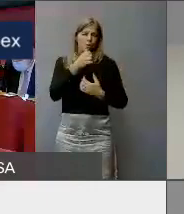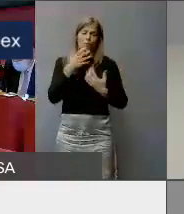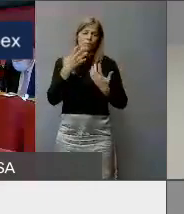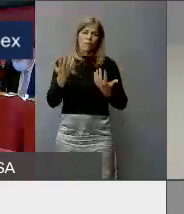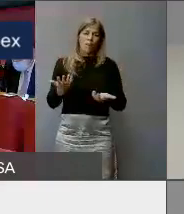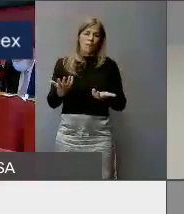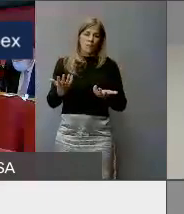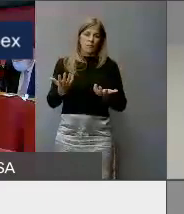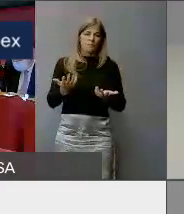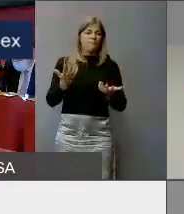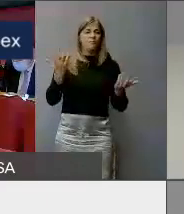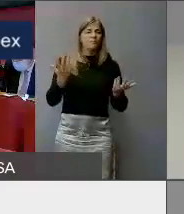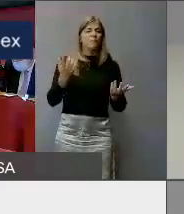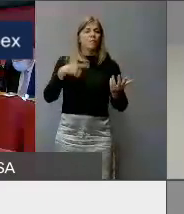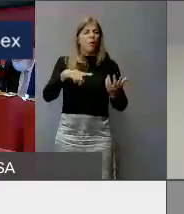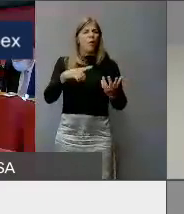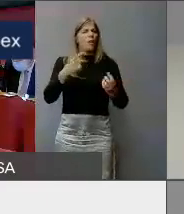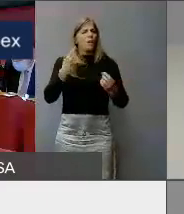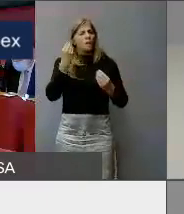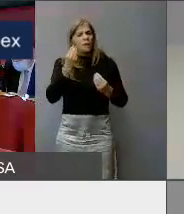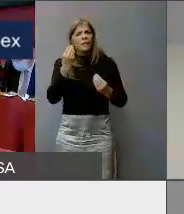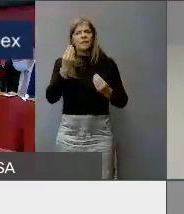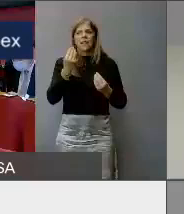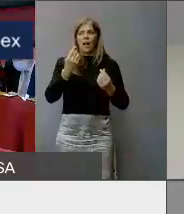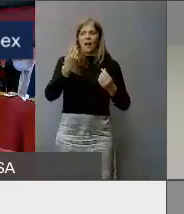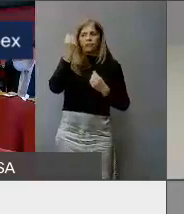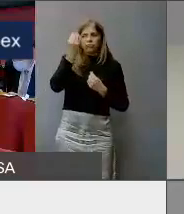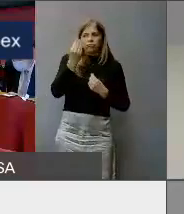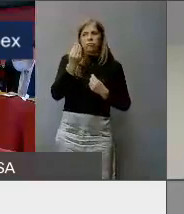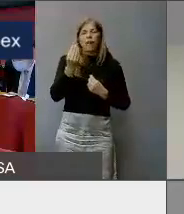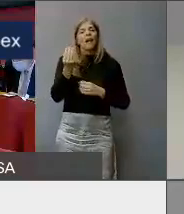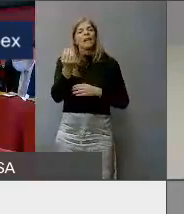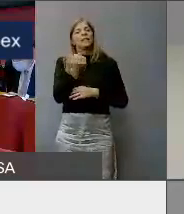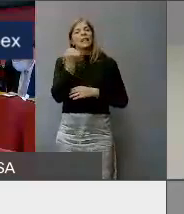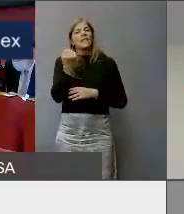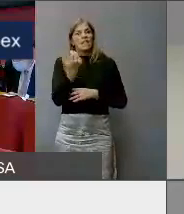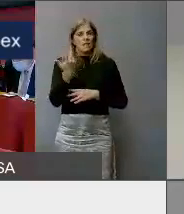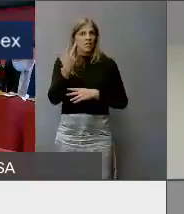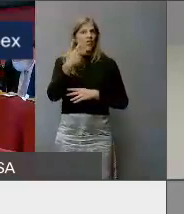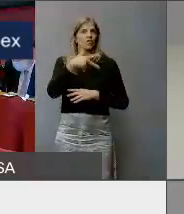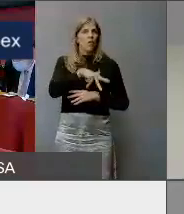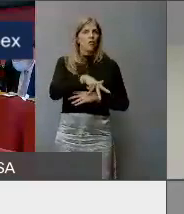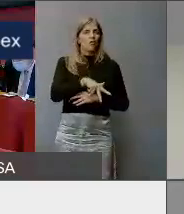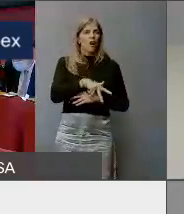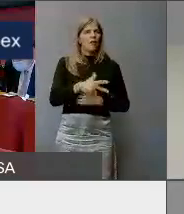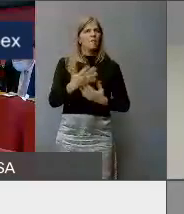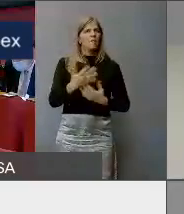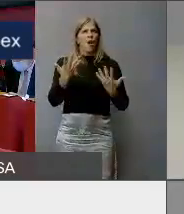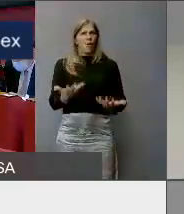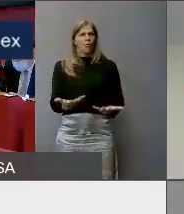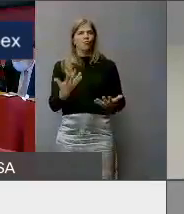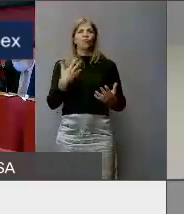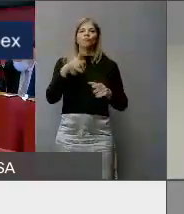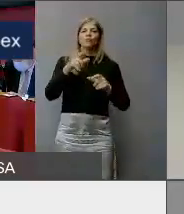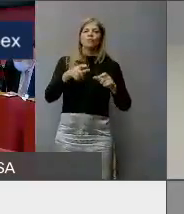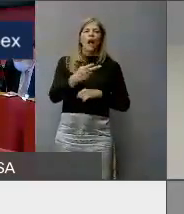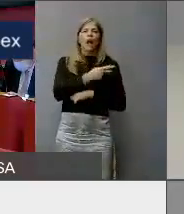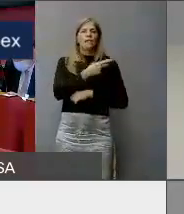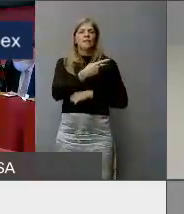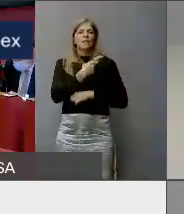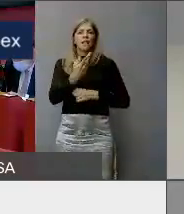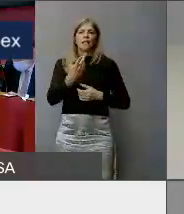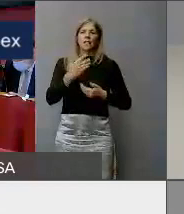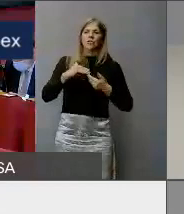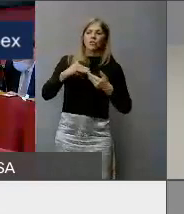di pensare un pensiero sull'organizzazione dei servizi sociali oggi immaginare in che ambito gli assistenti sociali che parte del comune stanno